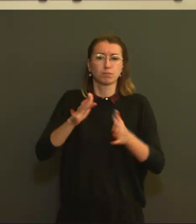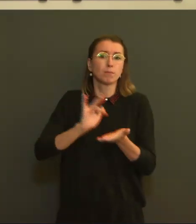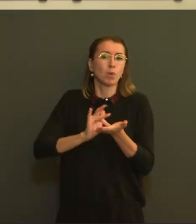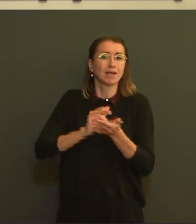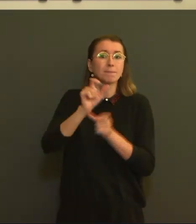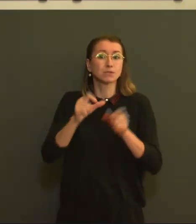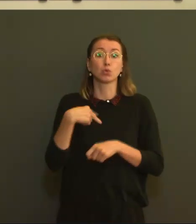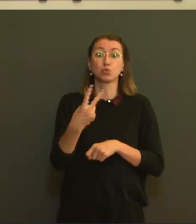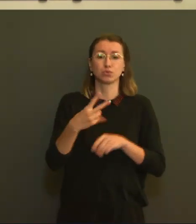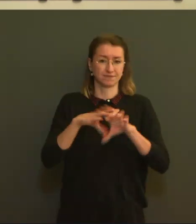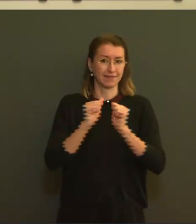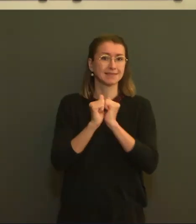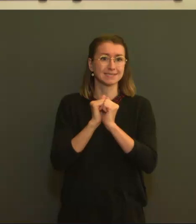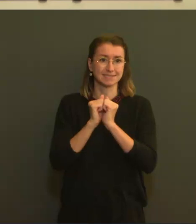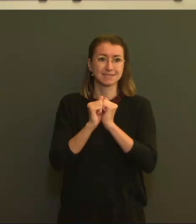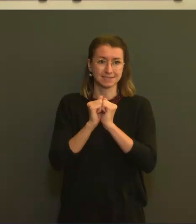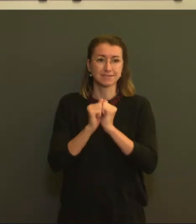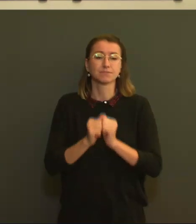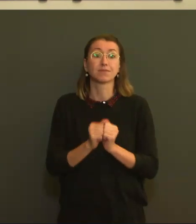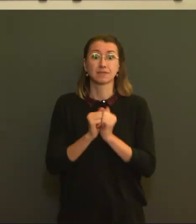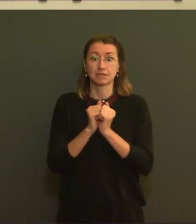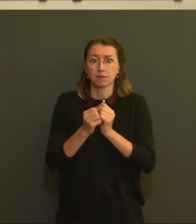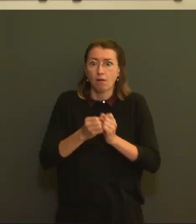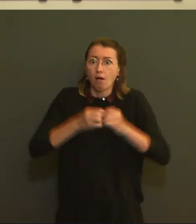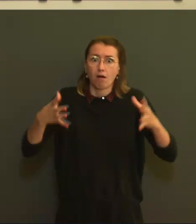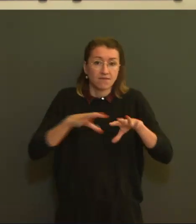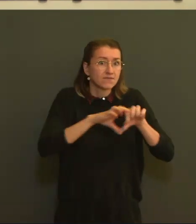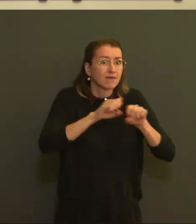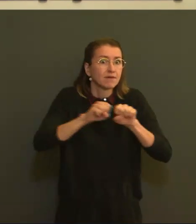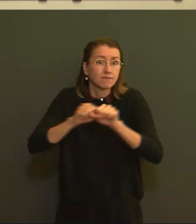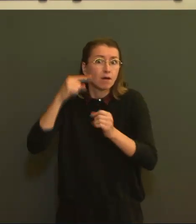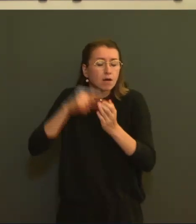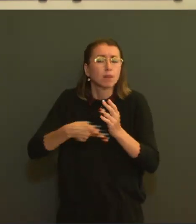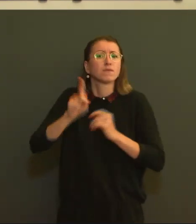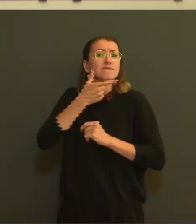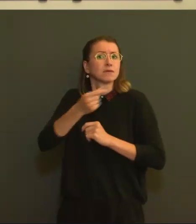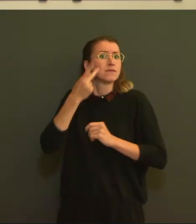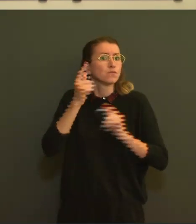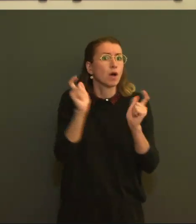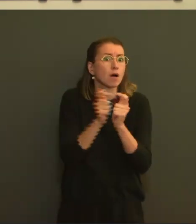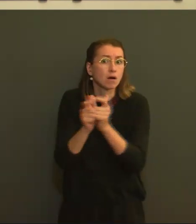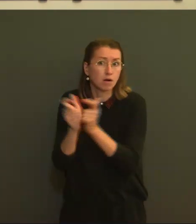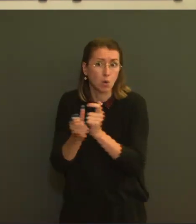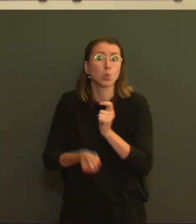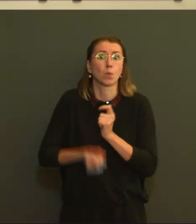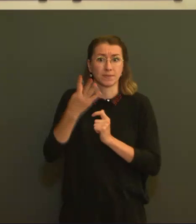le taux de positivité continue à augmenter. Nous atteignons maintenant des valeurs de 6%.